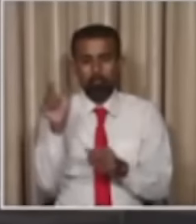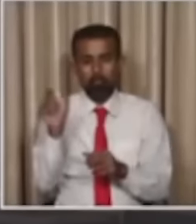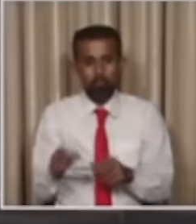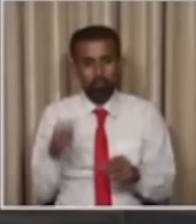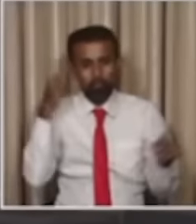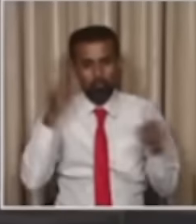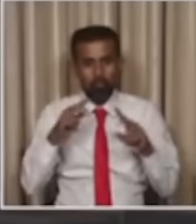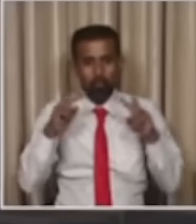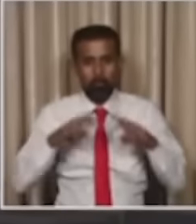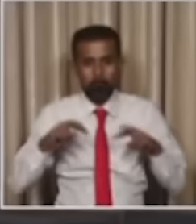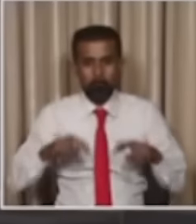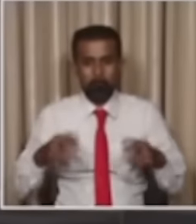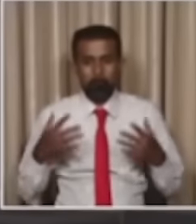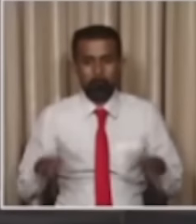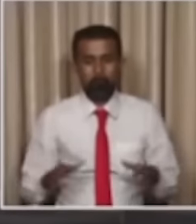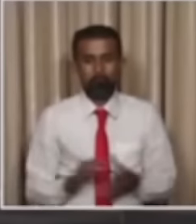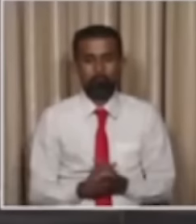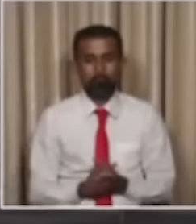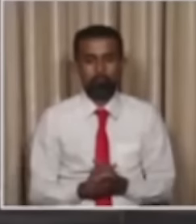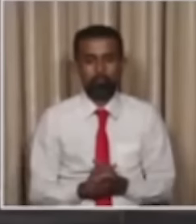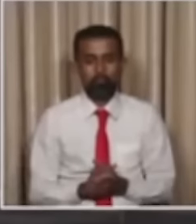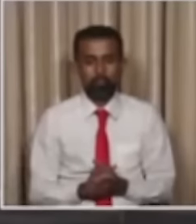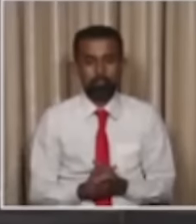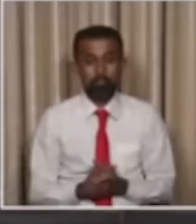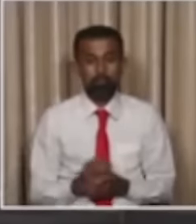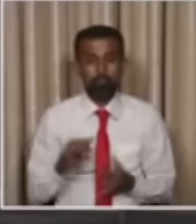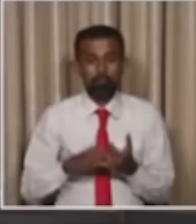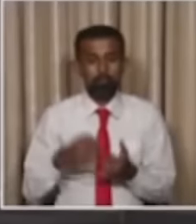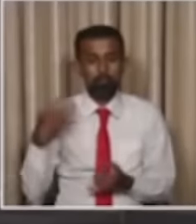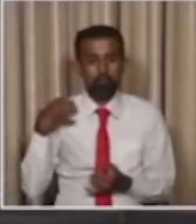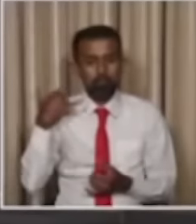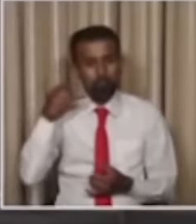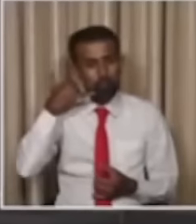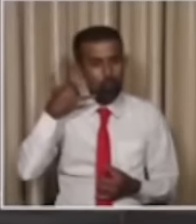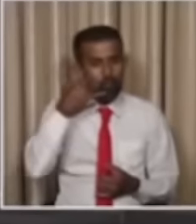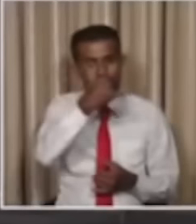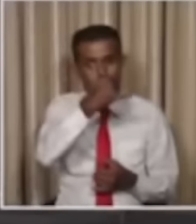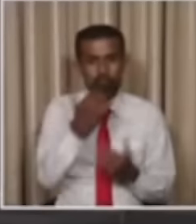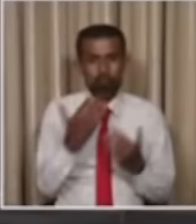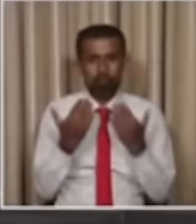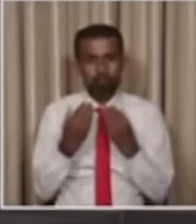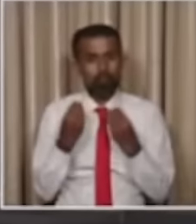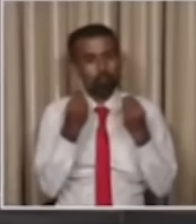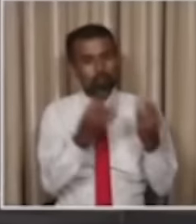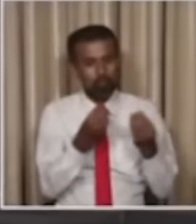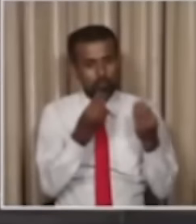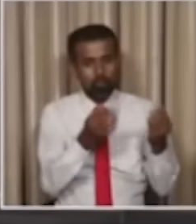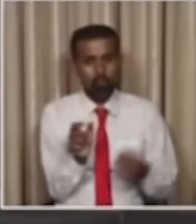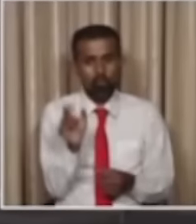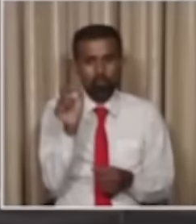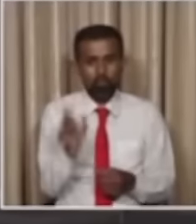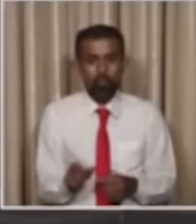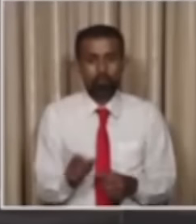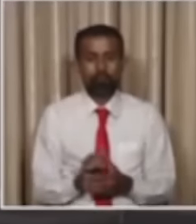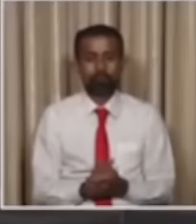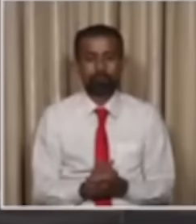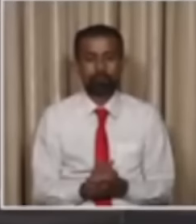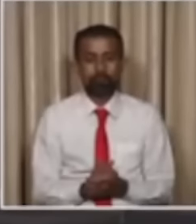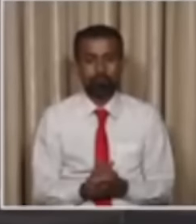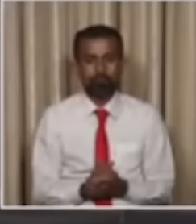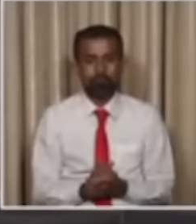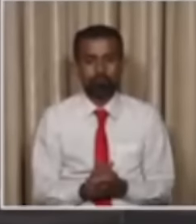විමර්ශනයක් කරලා තියෙනවා. මොකද ඔහු සහරාන්ට දුරකථනයෙන් කතා කරමින් ඔහුට උපදෙස් දුන්න පුද්ගලයෙක් කියලා තමයි කියවෙන්නේ.